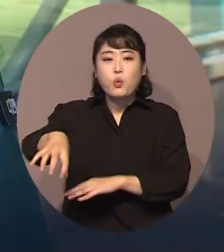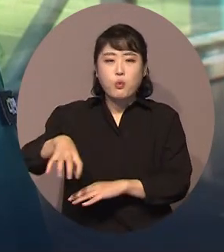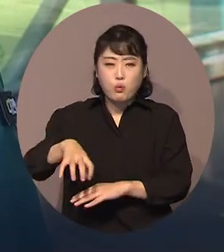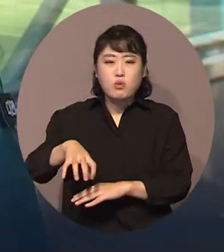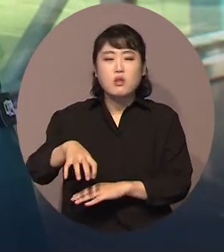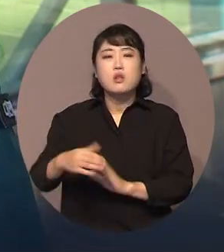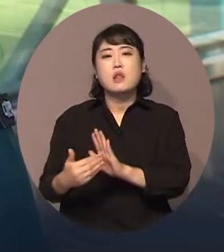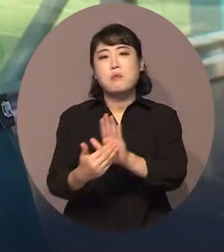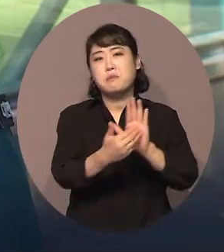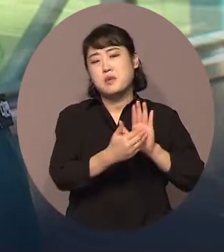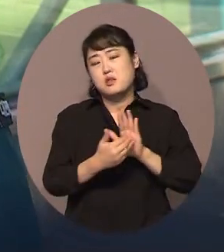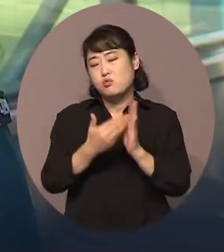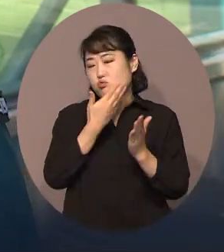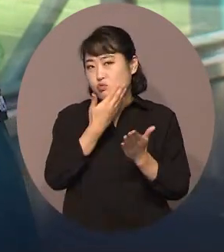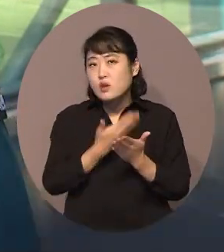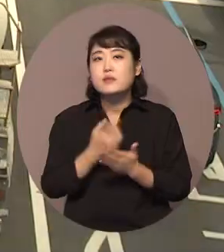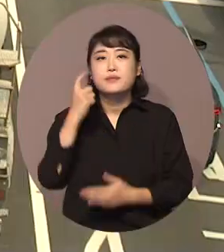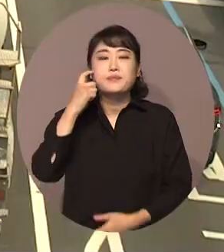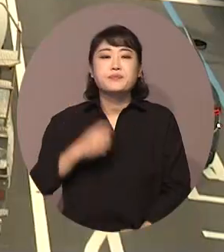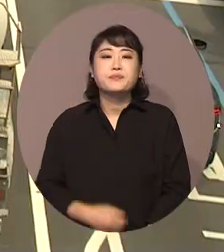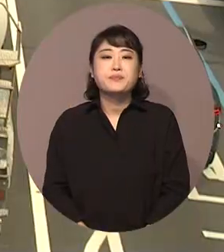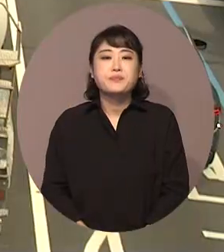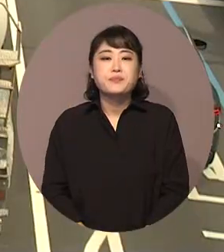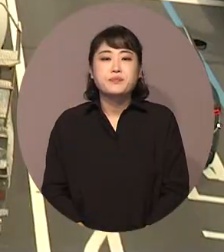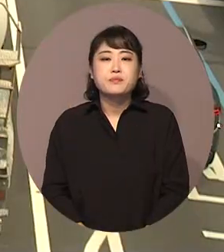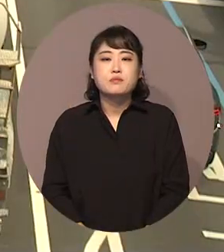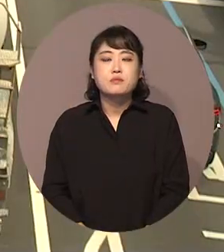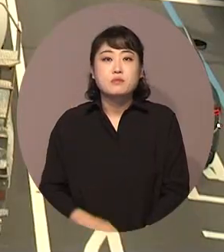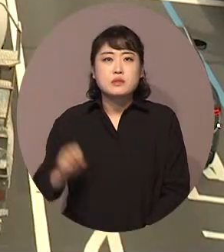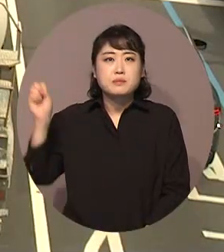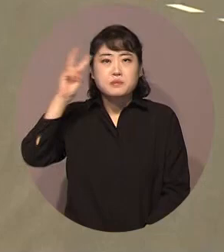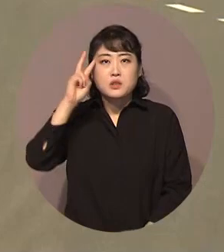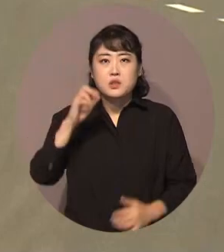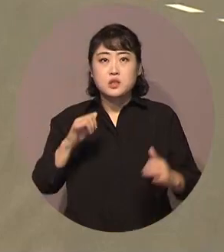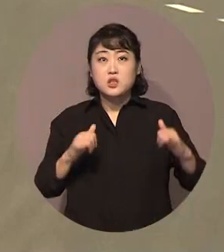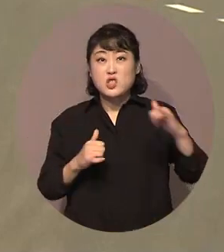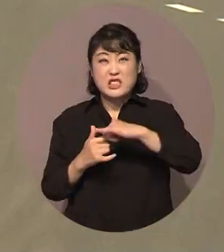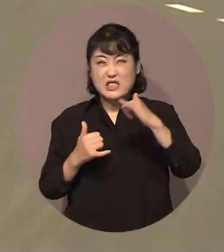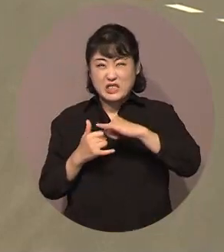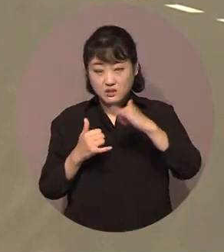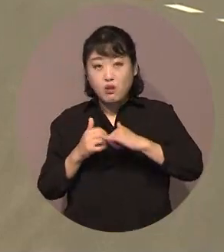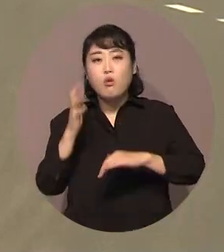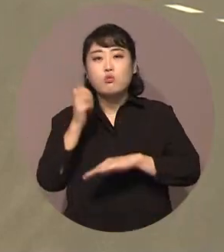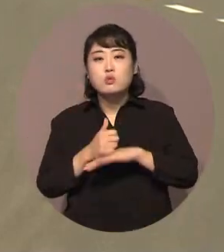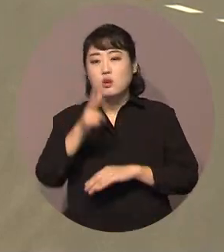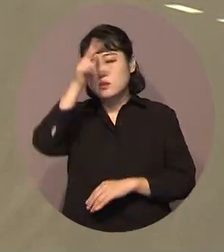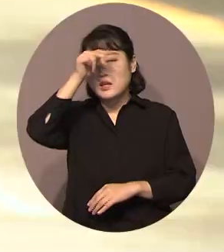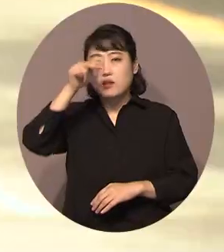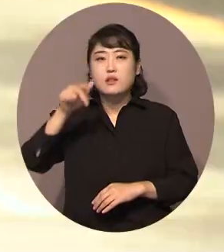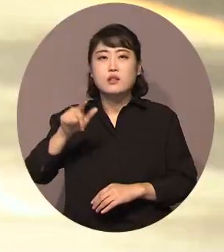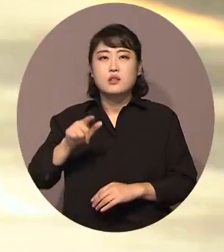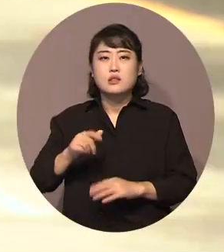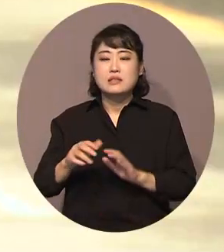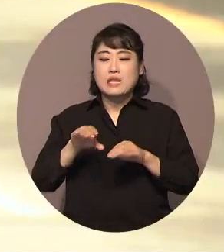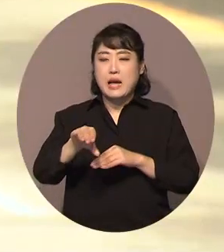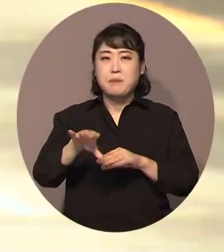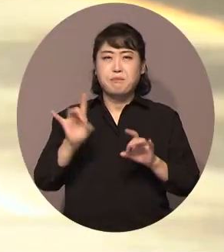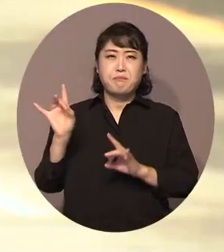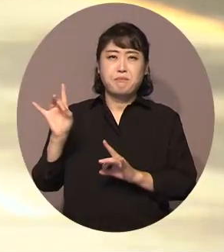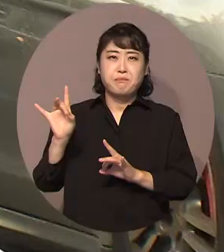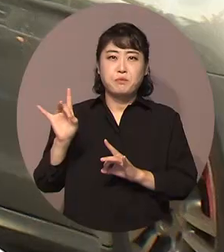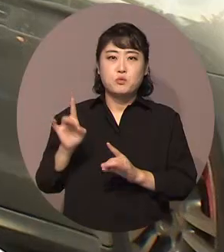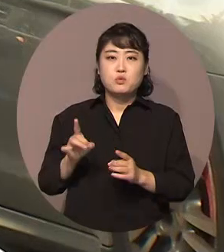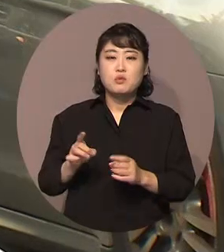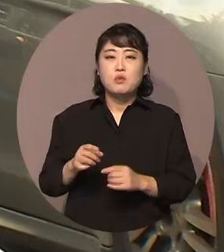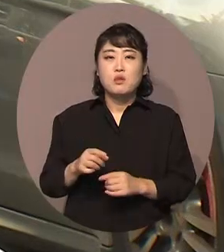게 굉장히 중요하다고 생각합니다. 공습 경보가 울리자 경찰이 차량들을 통제합니다. 모두 멈춰선